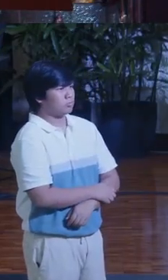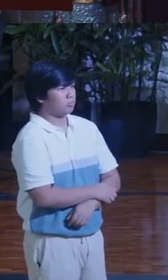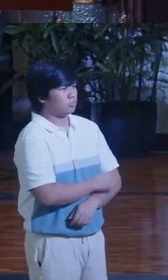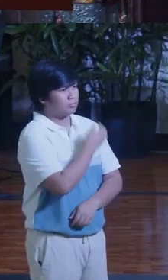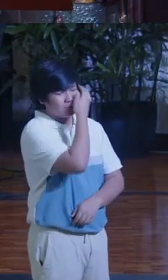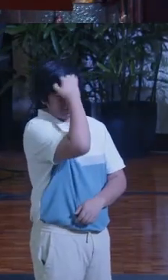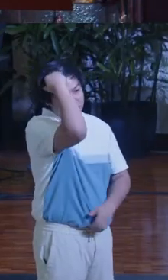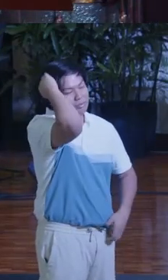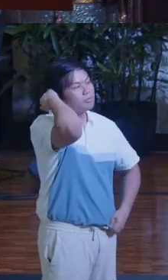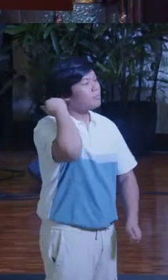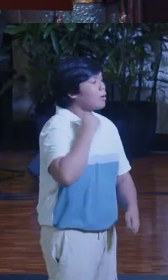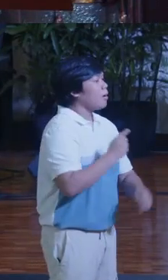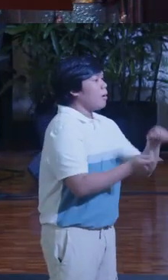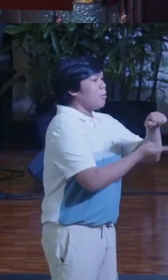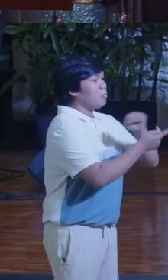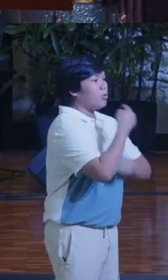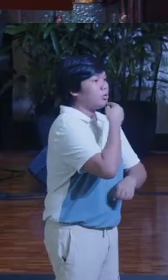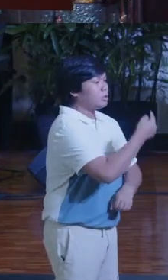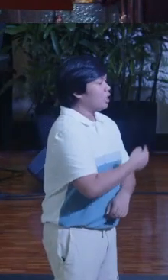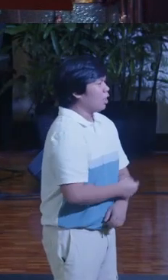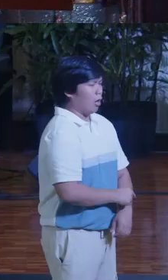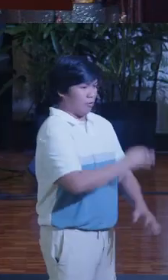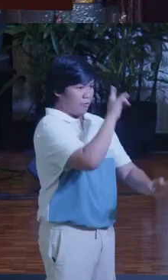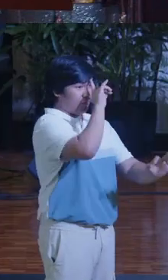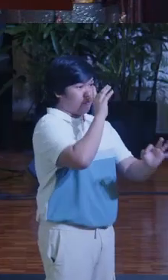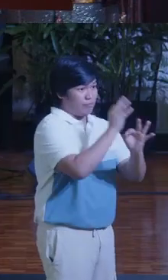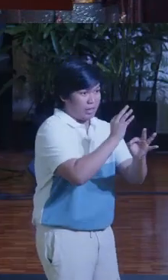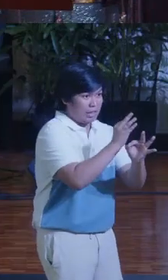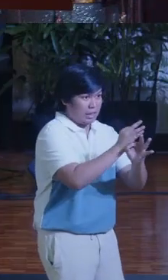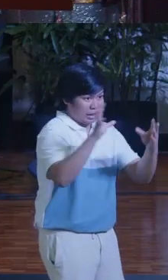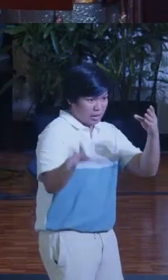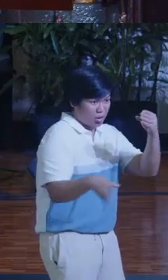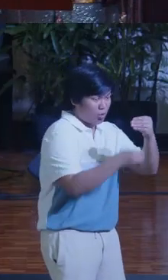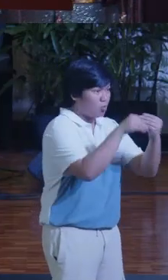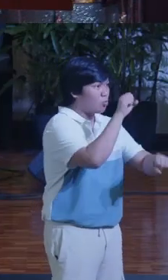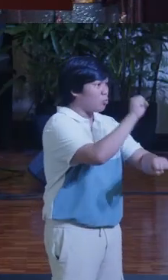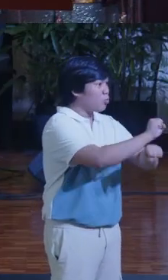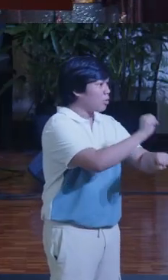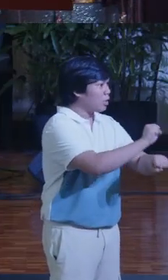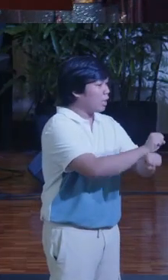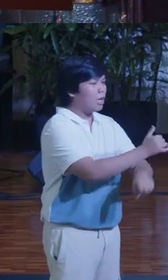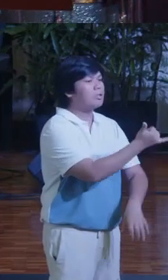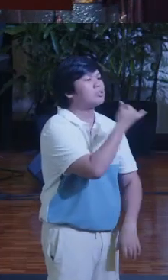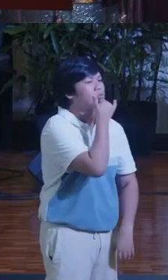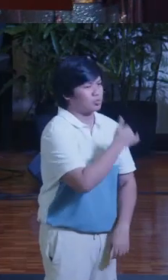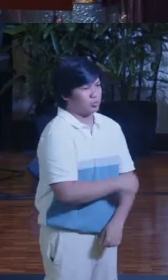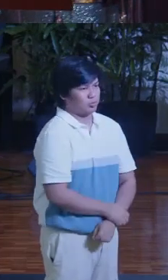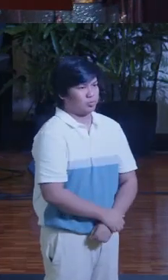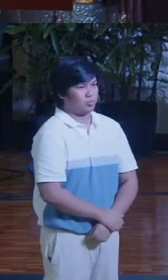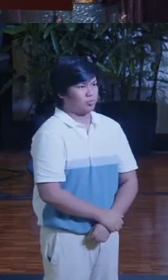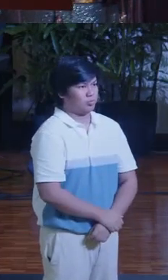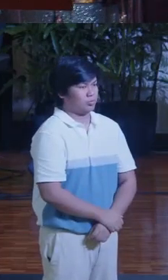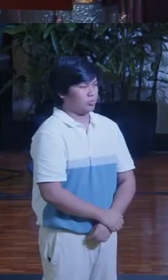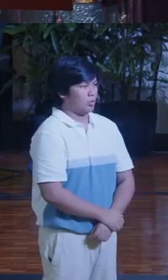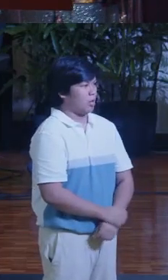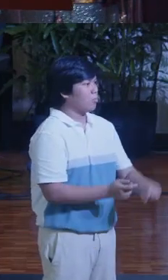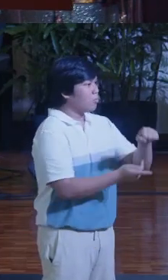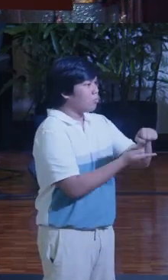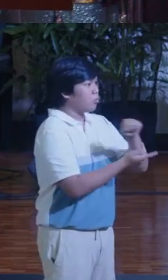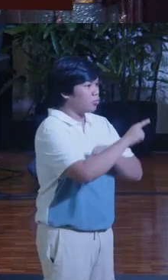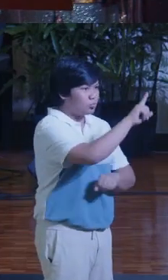ang wika niya sa verse 21, yung kanyang bungad, tell me, you who desire to be under the